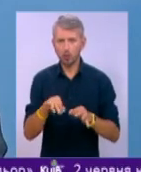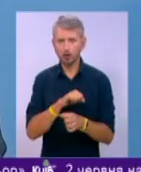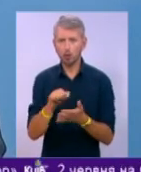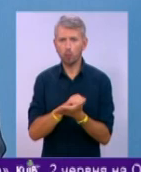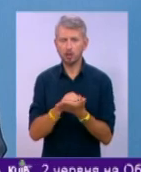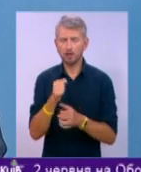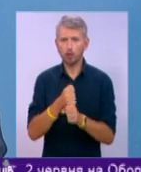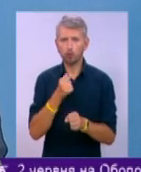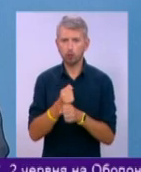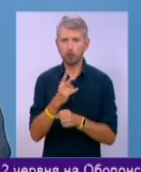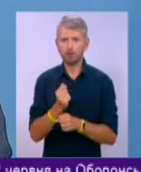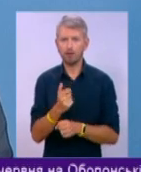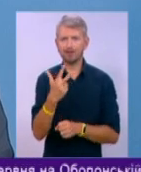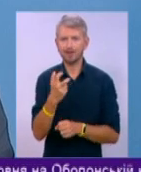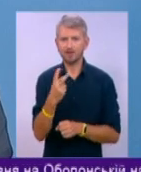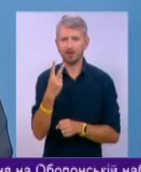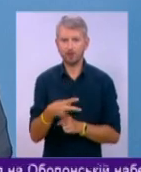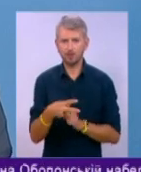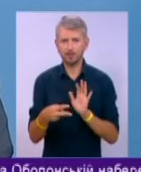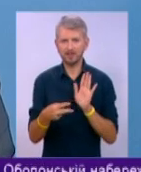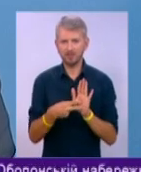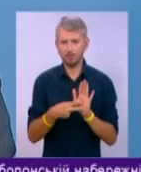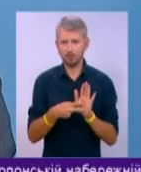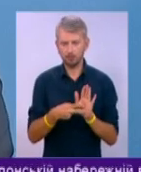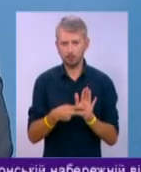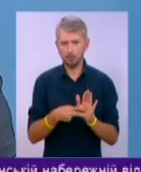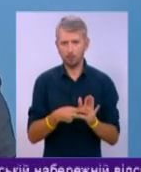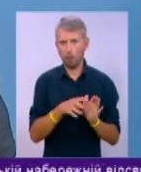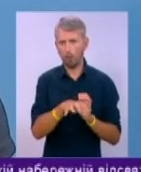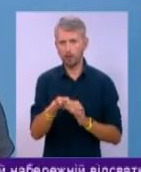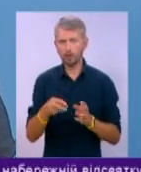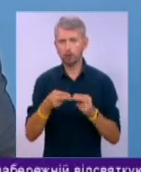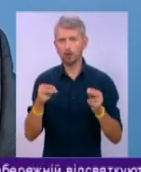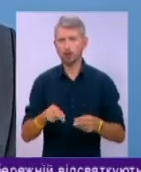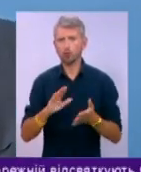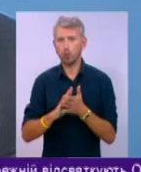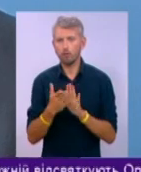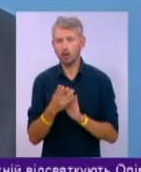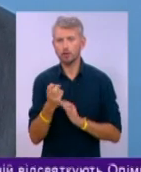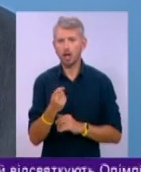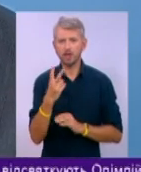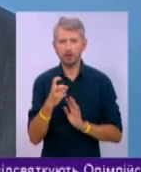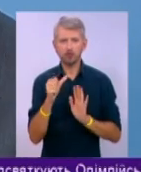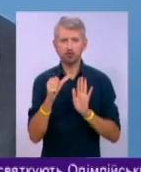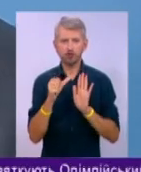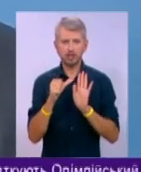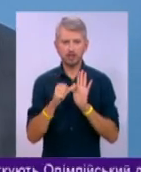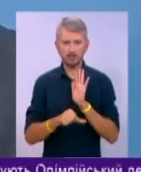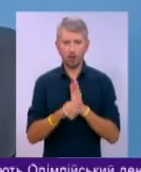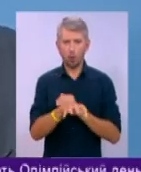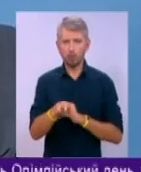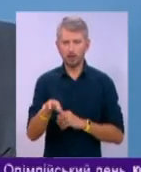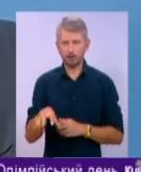документація розроблена на 327 об'єктів. Укладено договорів на 260